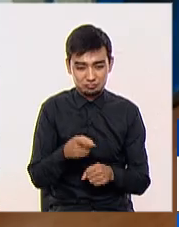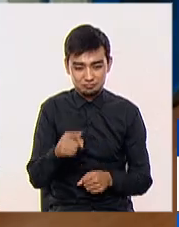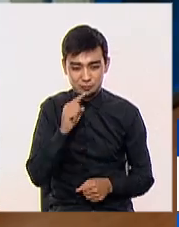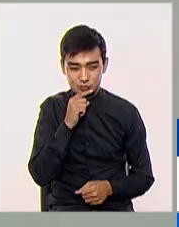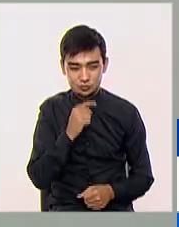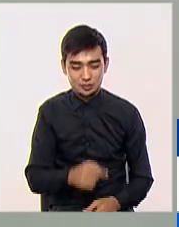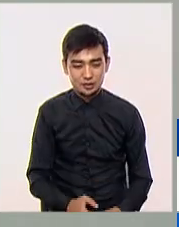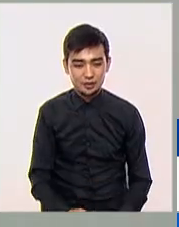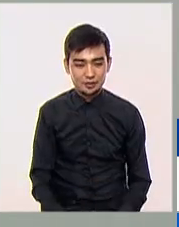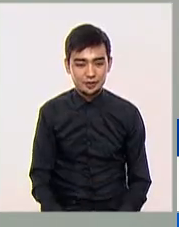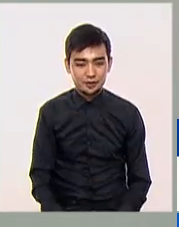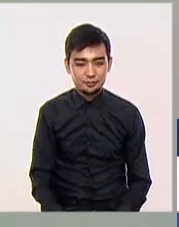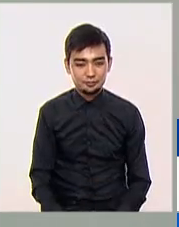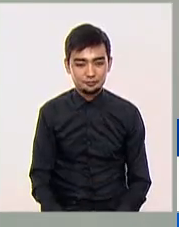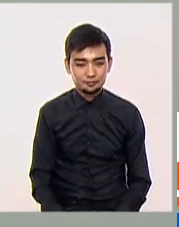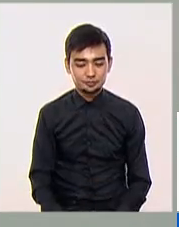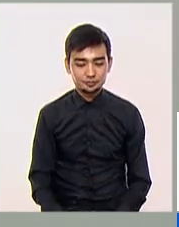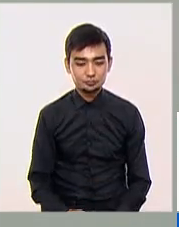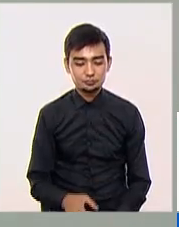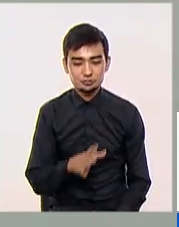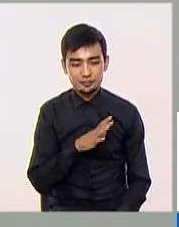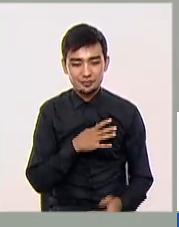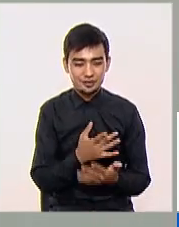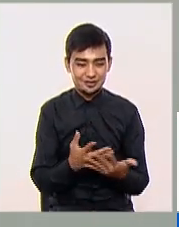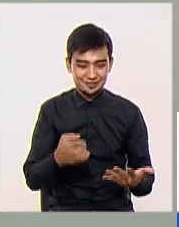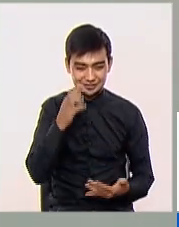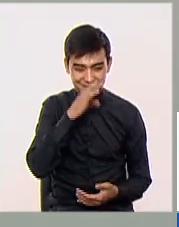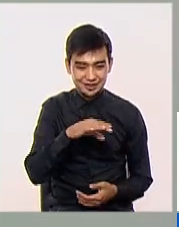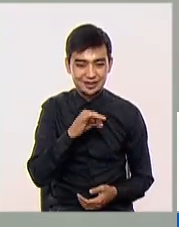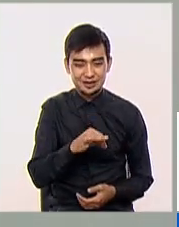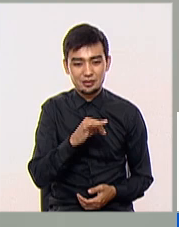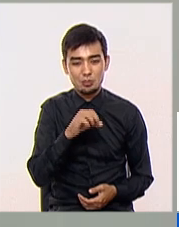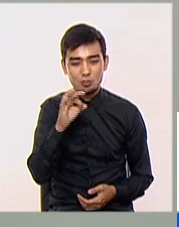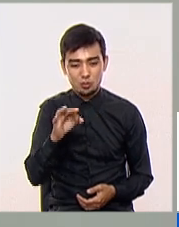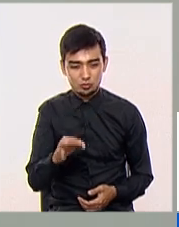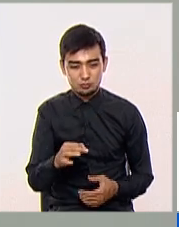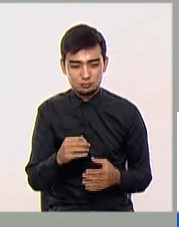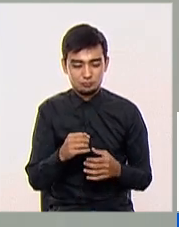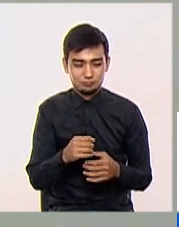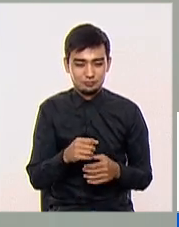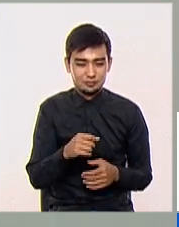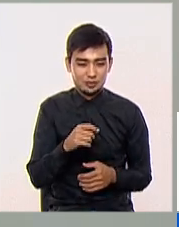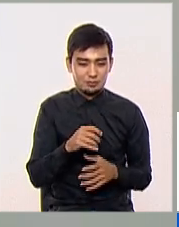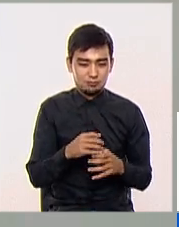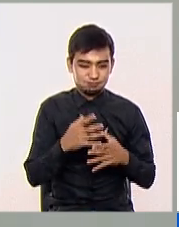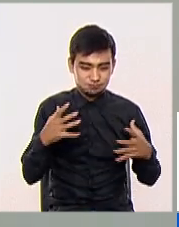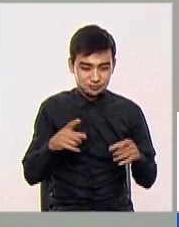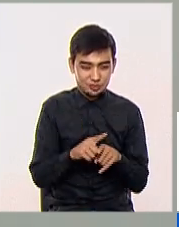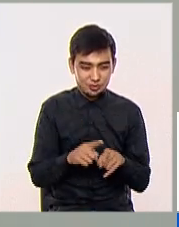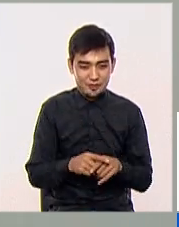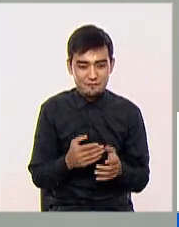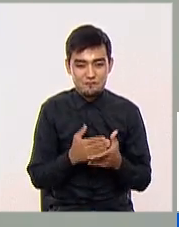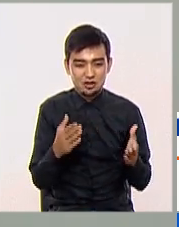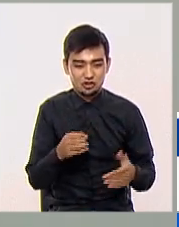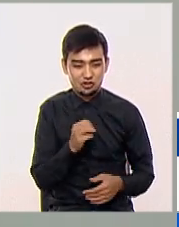быту. Но не стоит забывать, что в тех странах и процент ожирения населения тоже выше